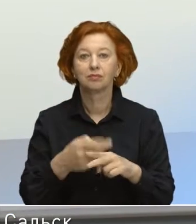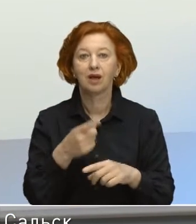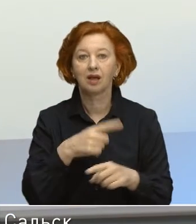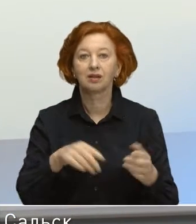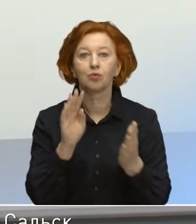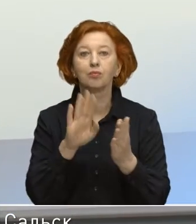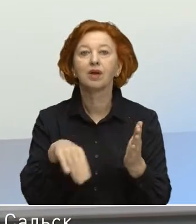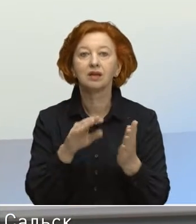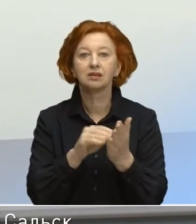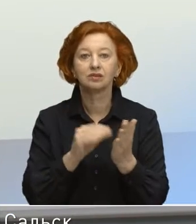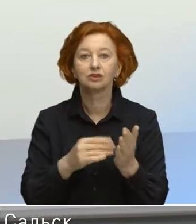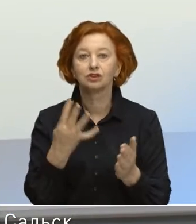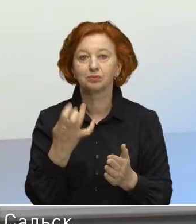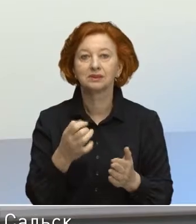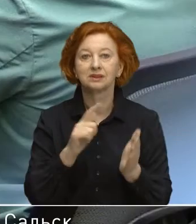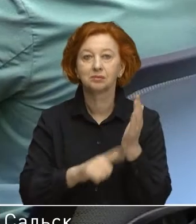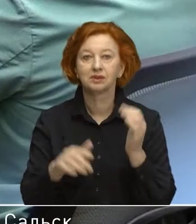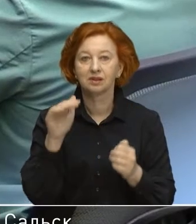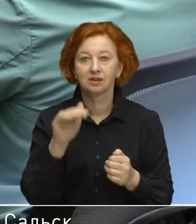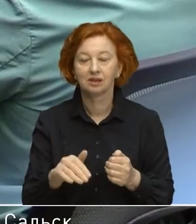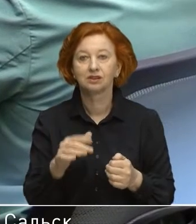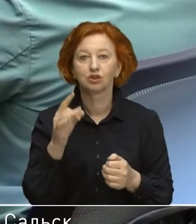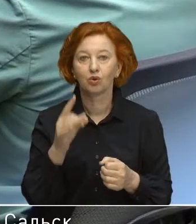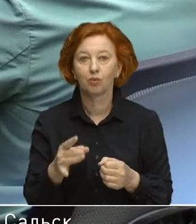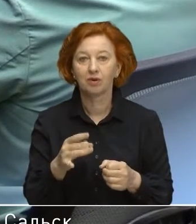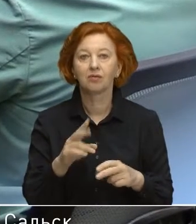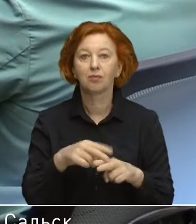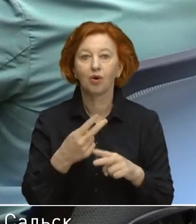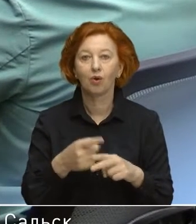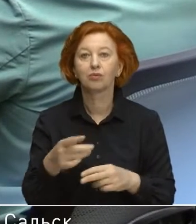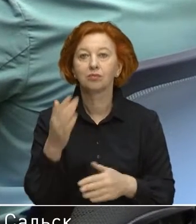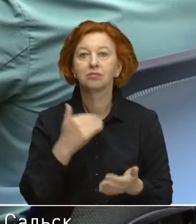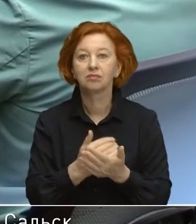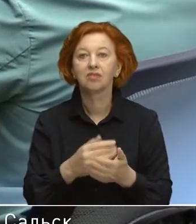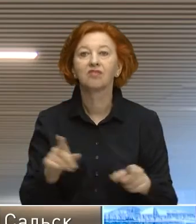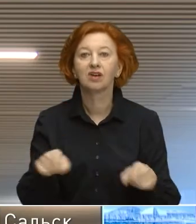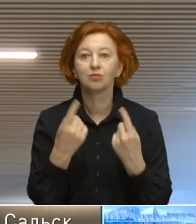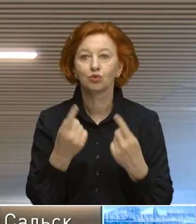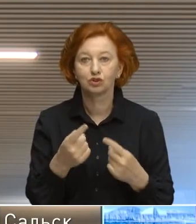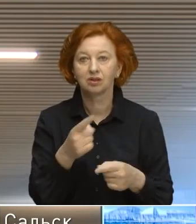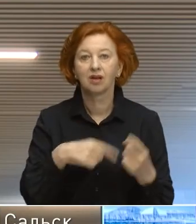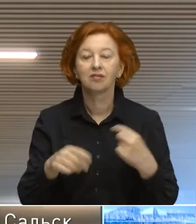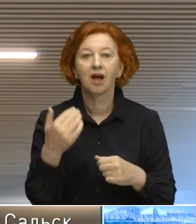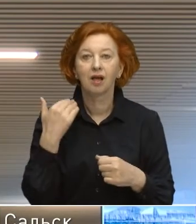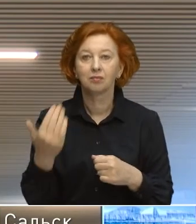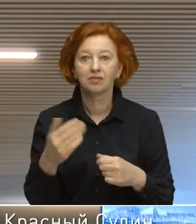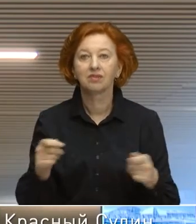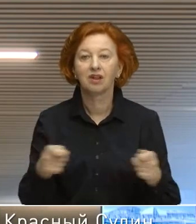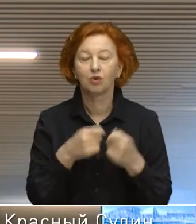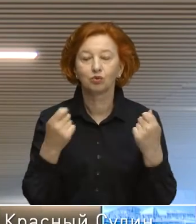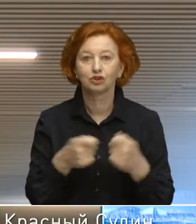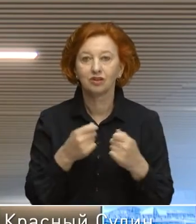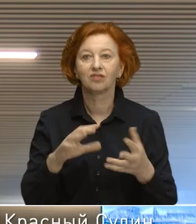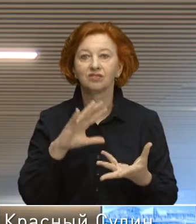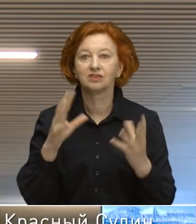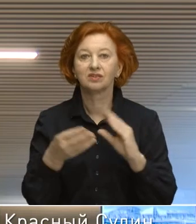декларирования составила более 470 000 рублей. По выявленному факту возбуждено дело об административном правонарушении.